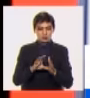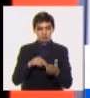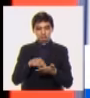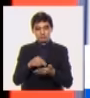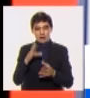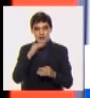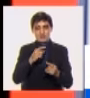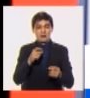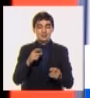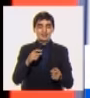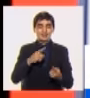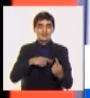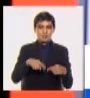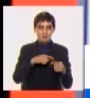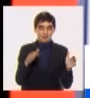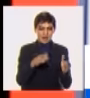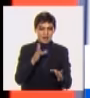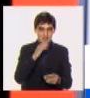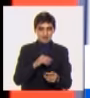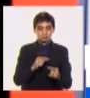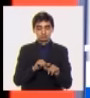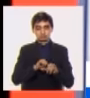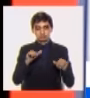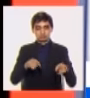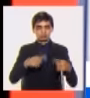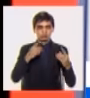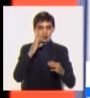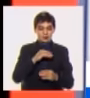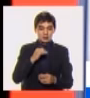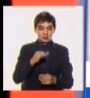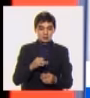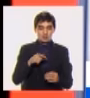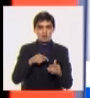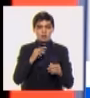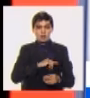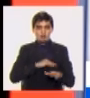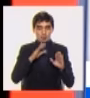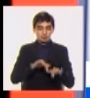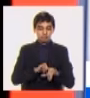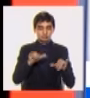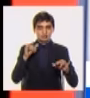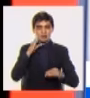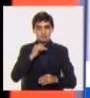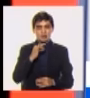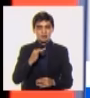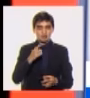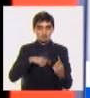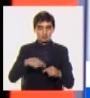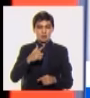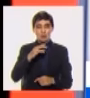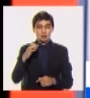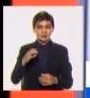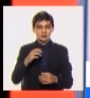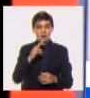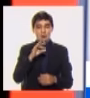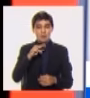компаниям малому среднему бизнесу развиваться сохранять и создавать рабочие места мы при поддержке госкомиссии по